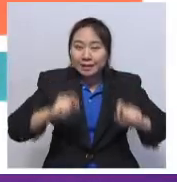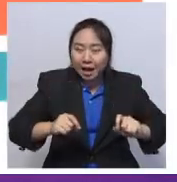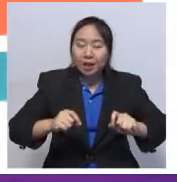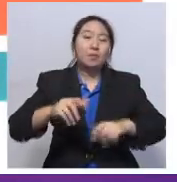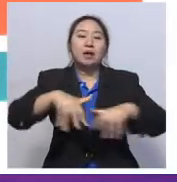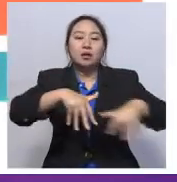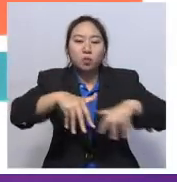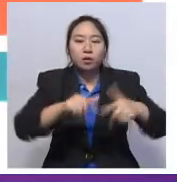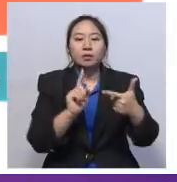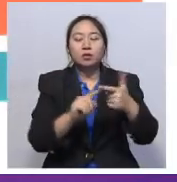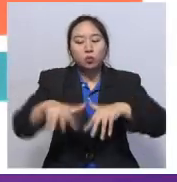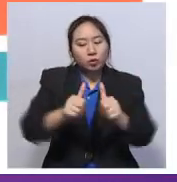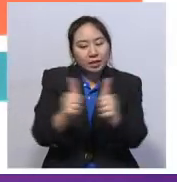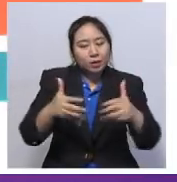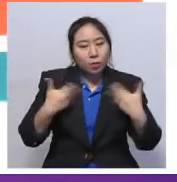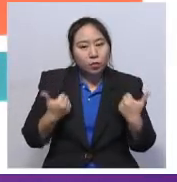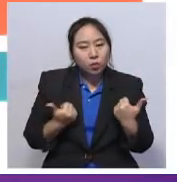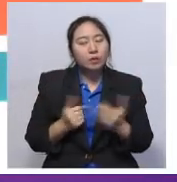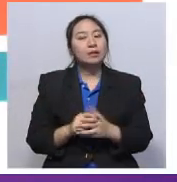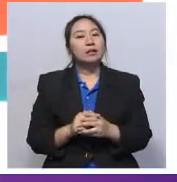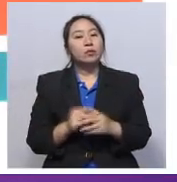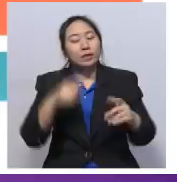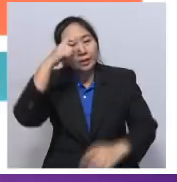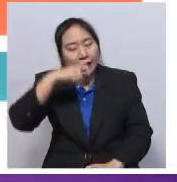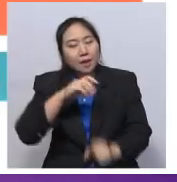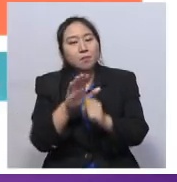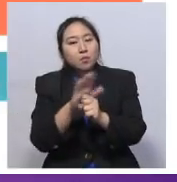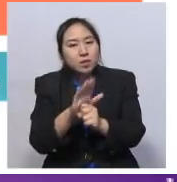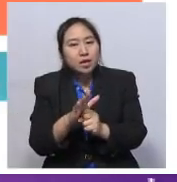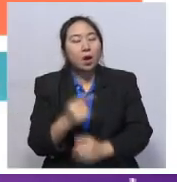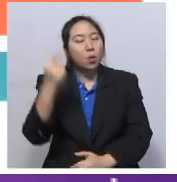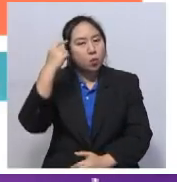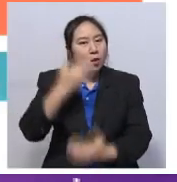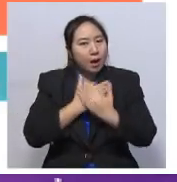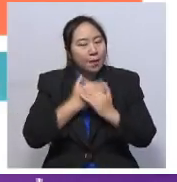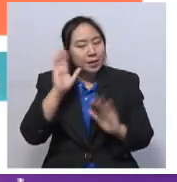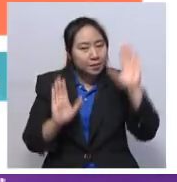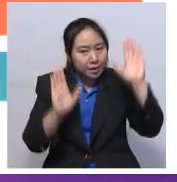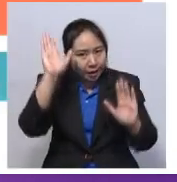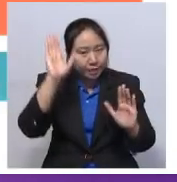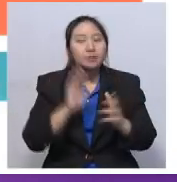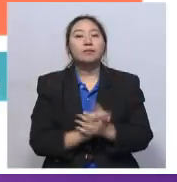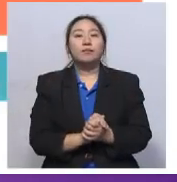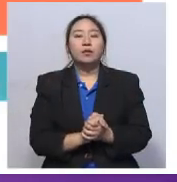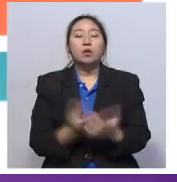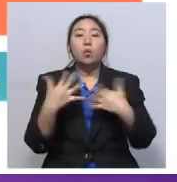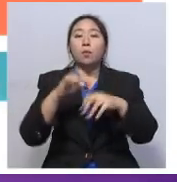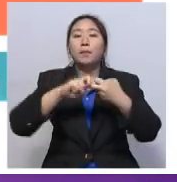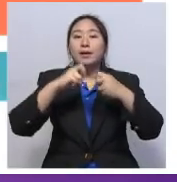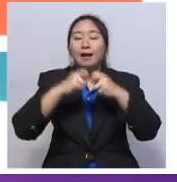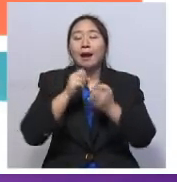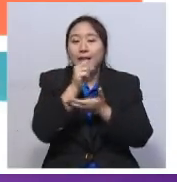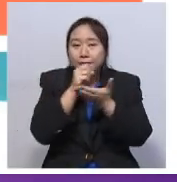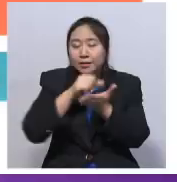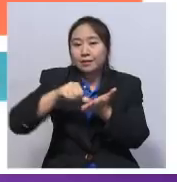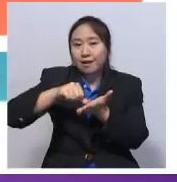มชนดีมีสุขวิถีไทยวิถีพอเพียงรู้รักประชาธิปไตยไทยนิยมและร่วมแก้ไขปัญหายา